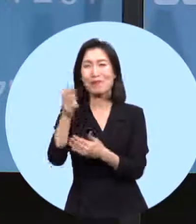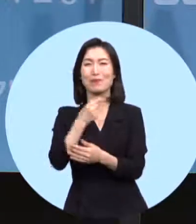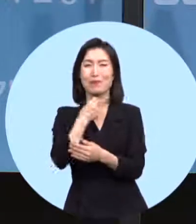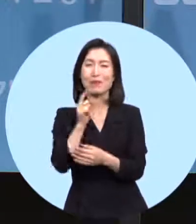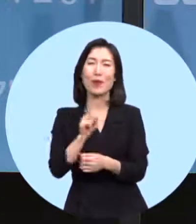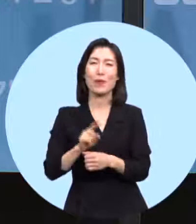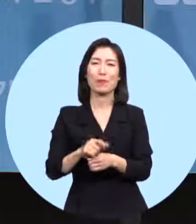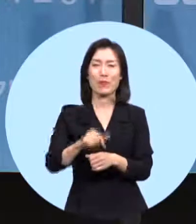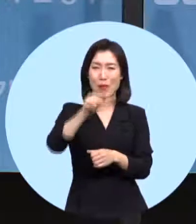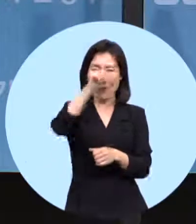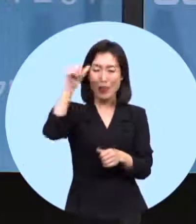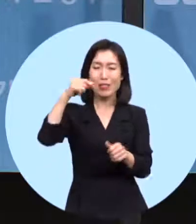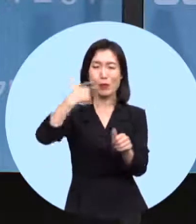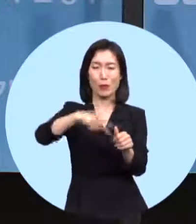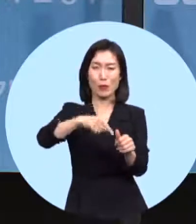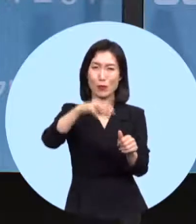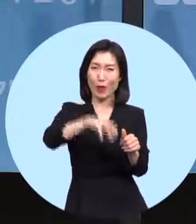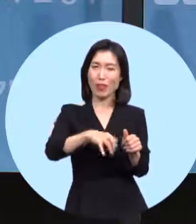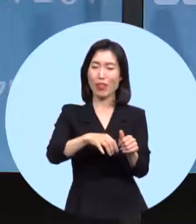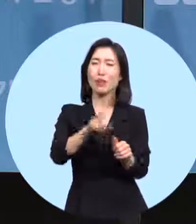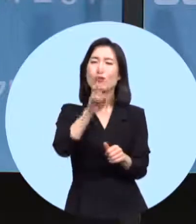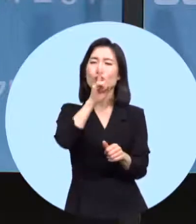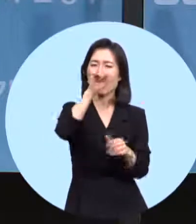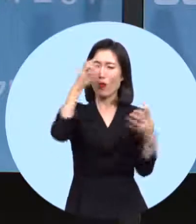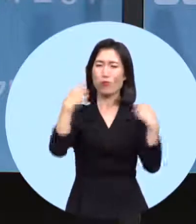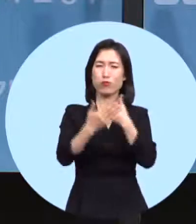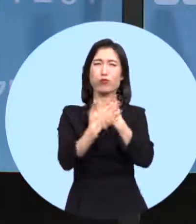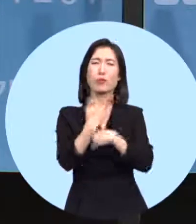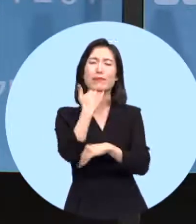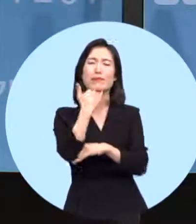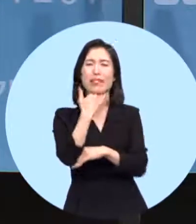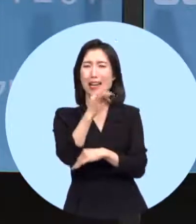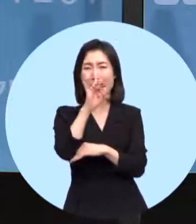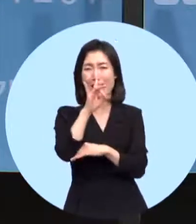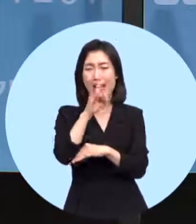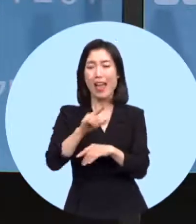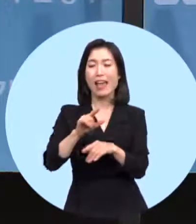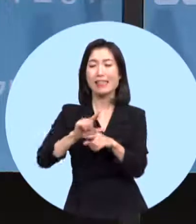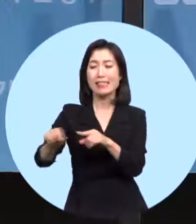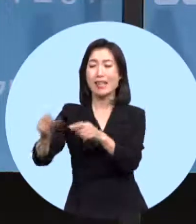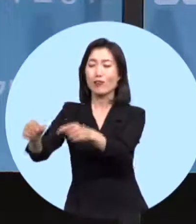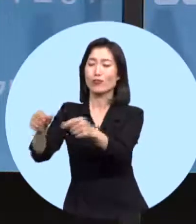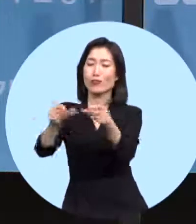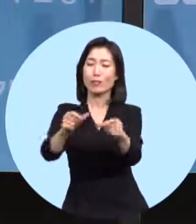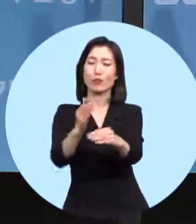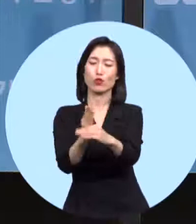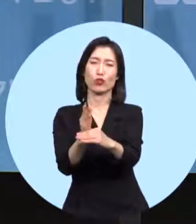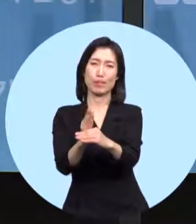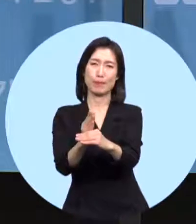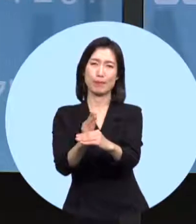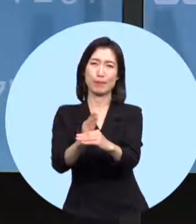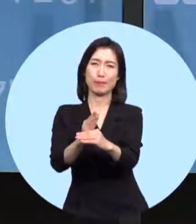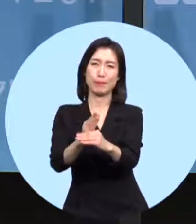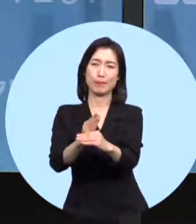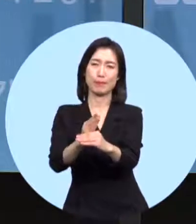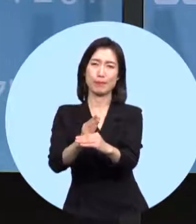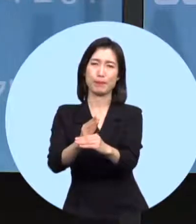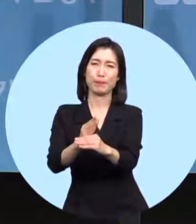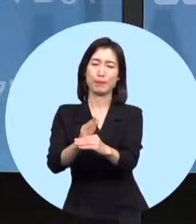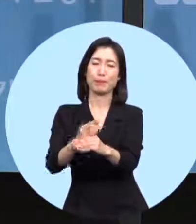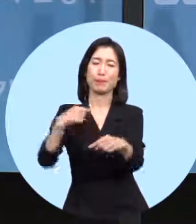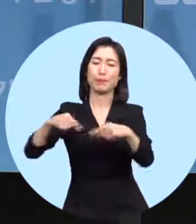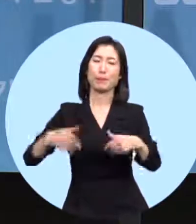같습니다. 이 평생교육도 중앙부처 중심만으로는 안 될 것 같다. 지역 중심의 평생교육이 필요하지